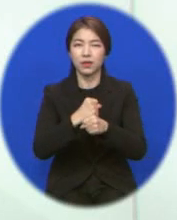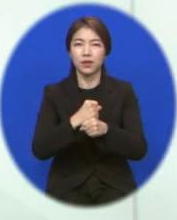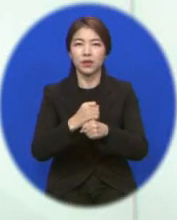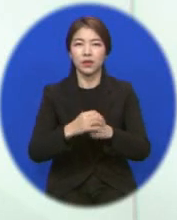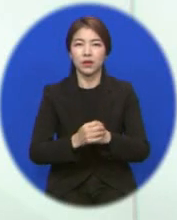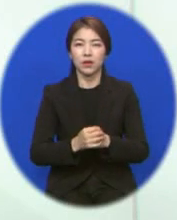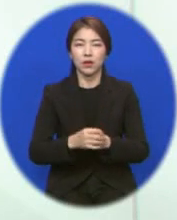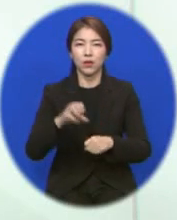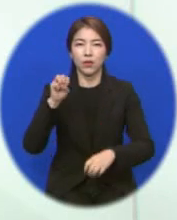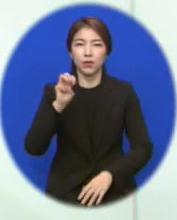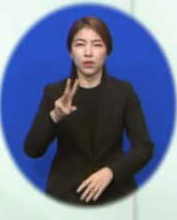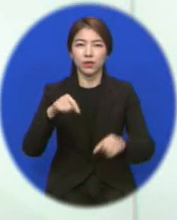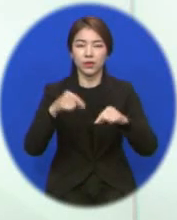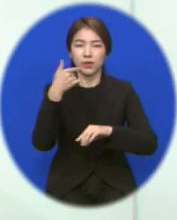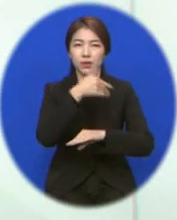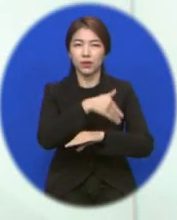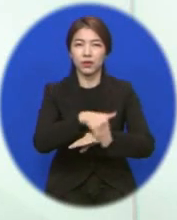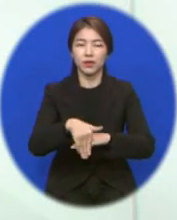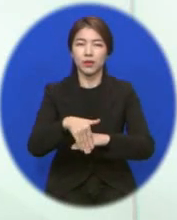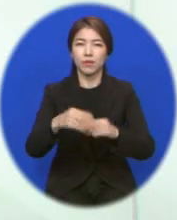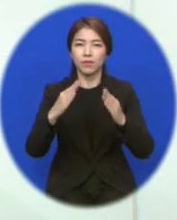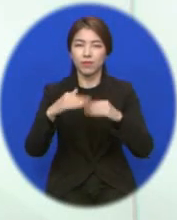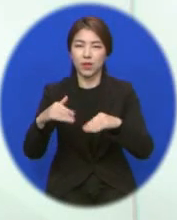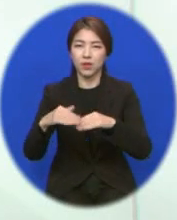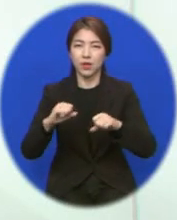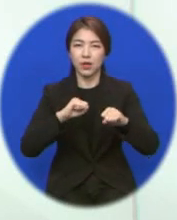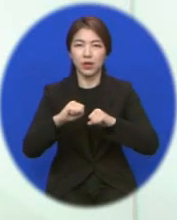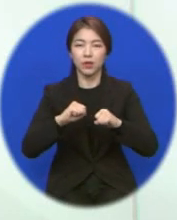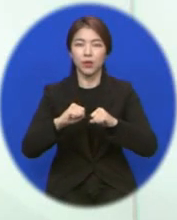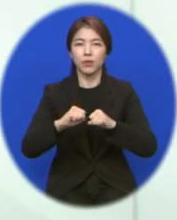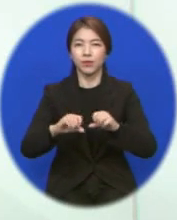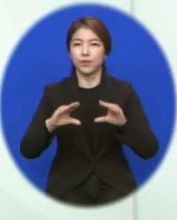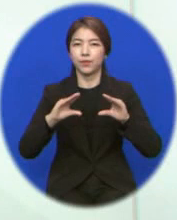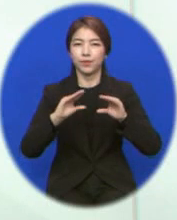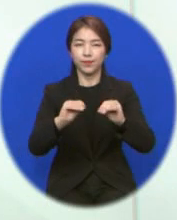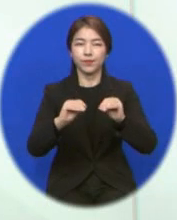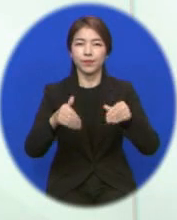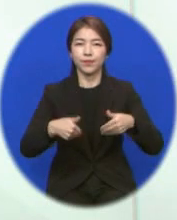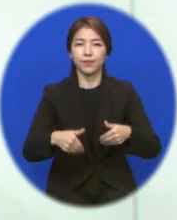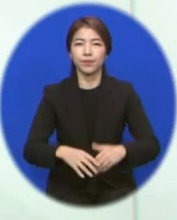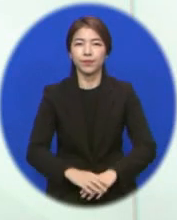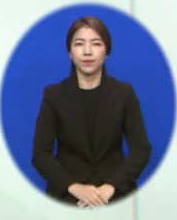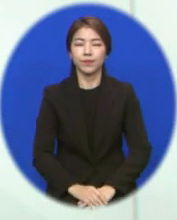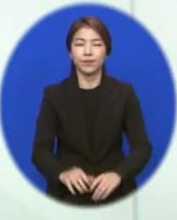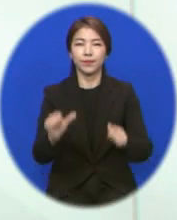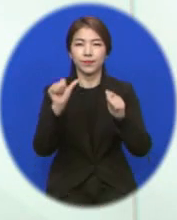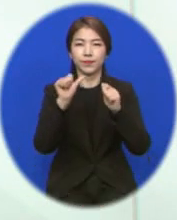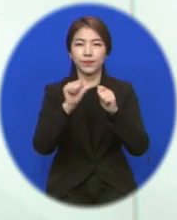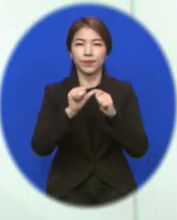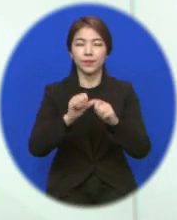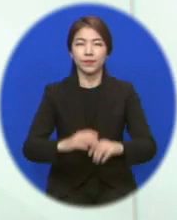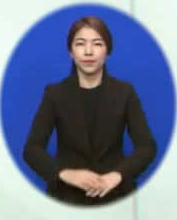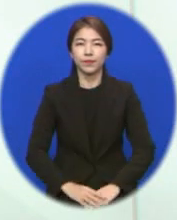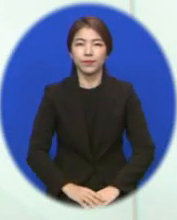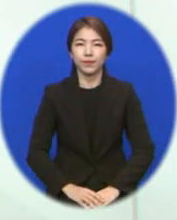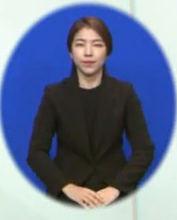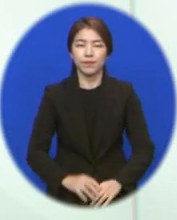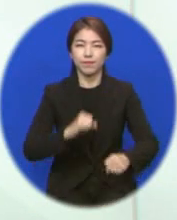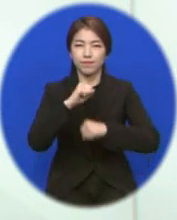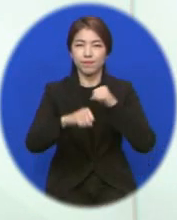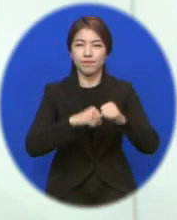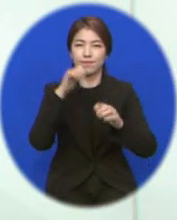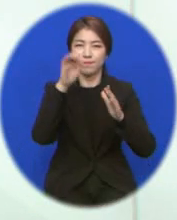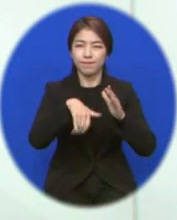5월의정치적의미를지우고 광주의정신을말살하려는상징적인건물파괴행위를즉시중단해야합니다.다섯째, 무분별한